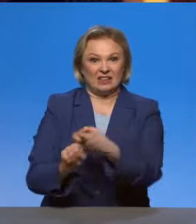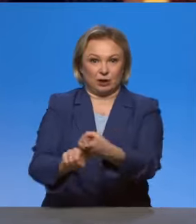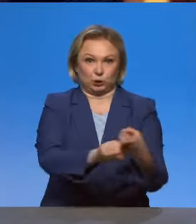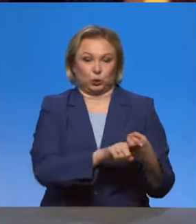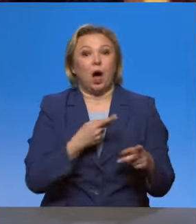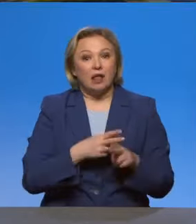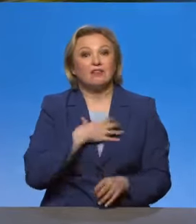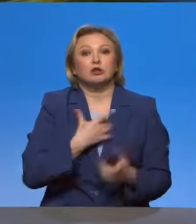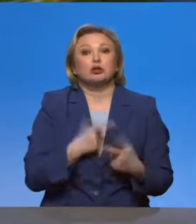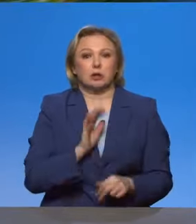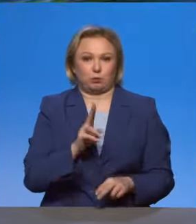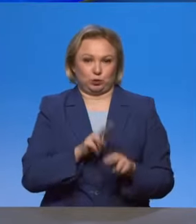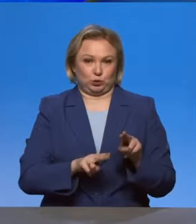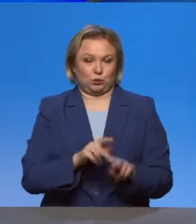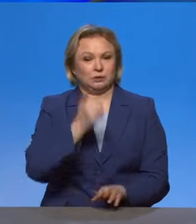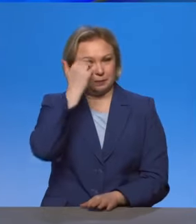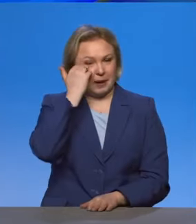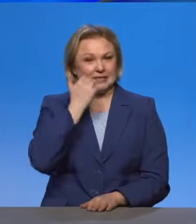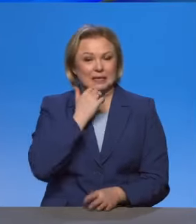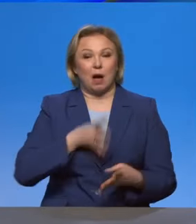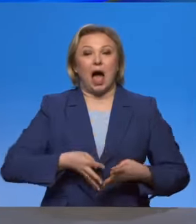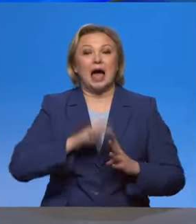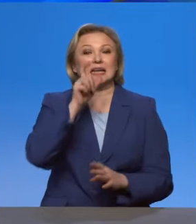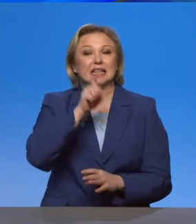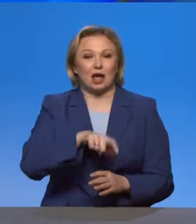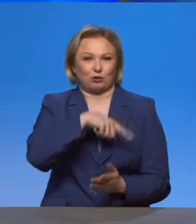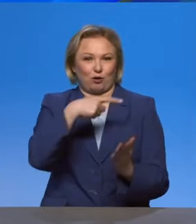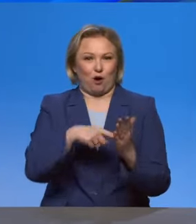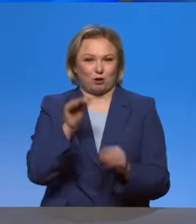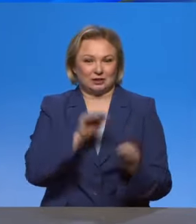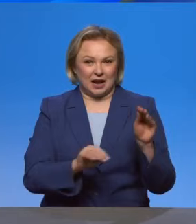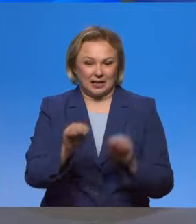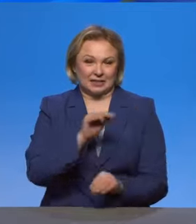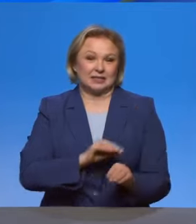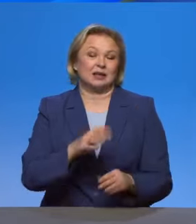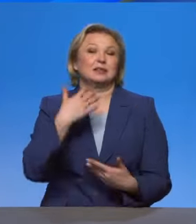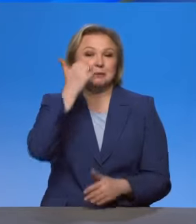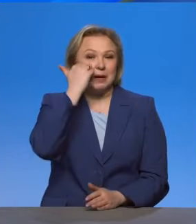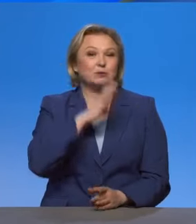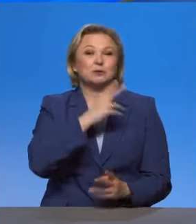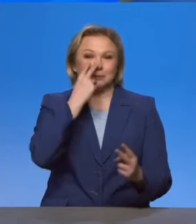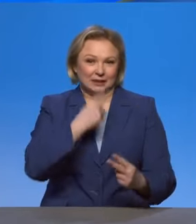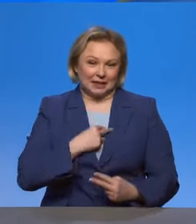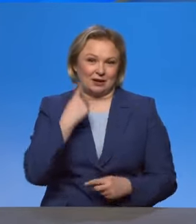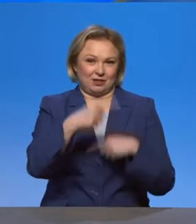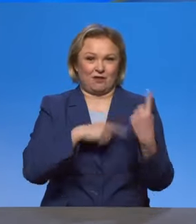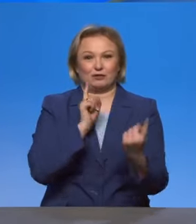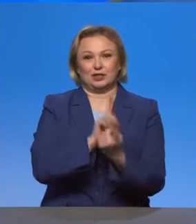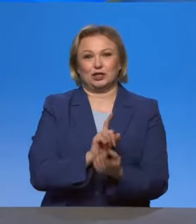Илья Заливухин, архитектор-градостроитель. Дневная часть программы «Отражение» подошла к концу. Спасибо, что смотрели. Пока-пока.